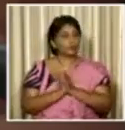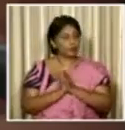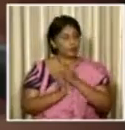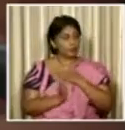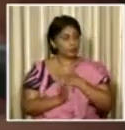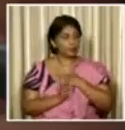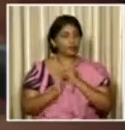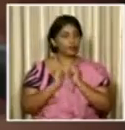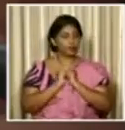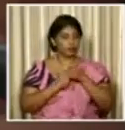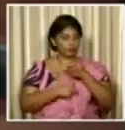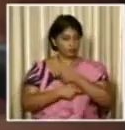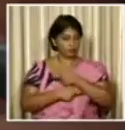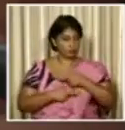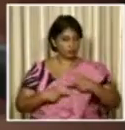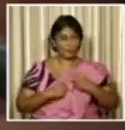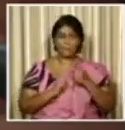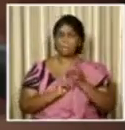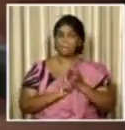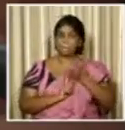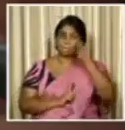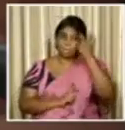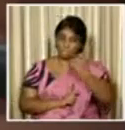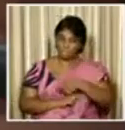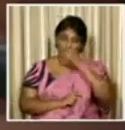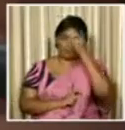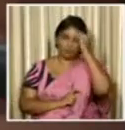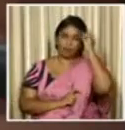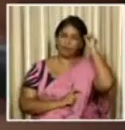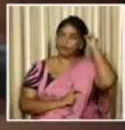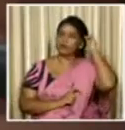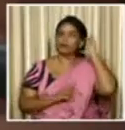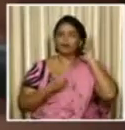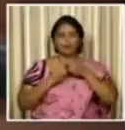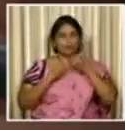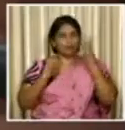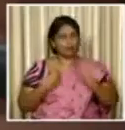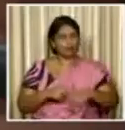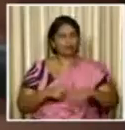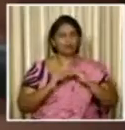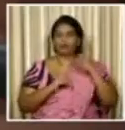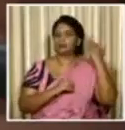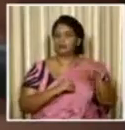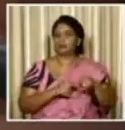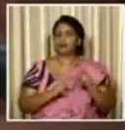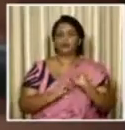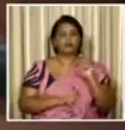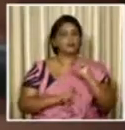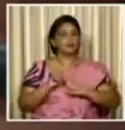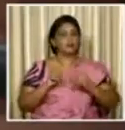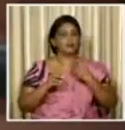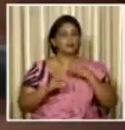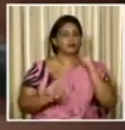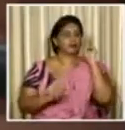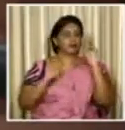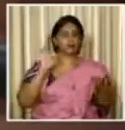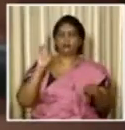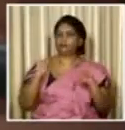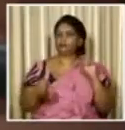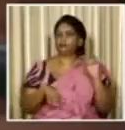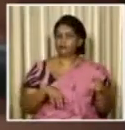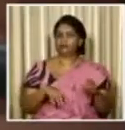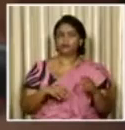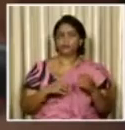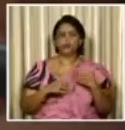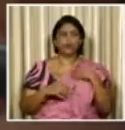tamange tanaturit paudgalikawat me weherime prativipakawa me parliamentu weta helanna patan gatta mama